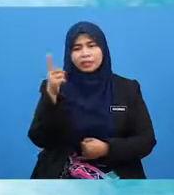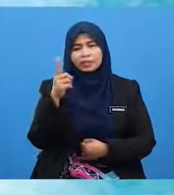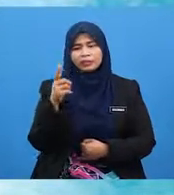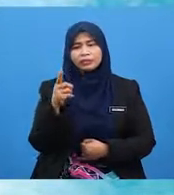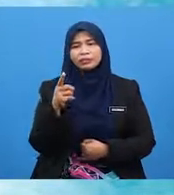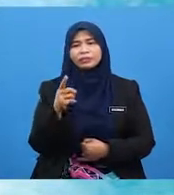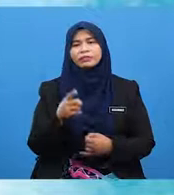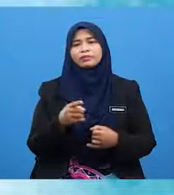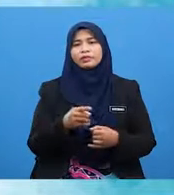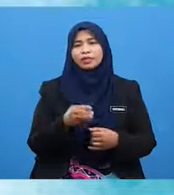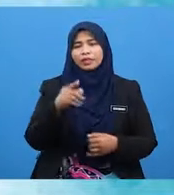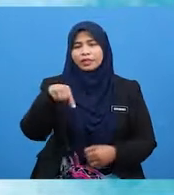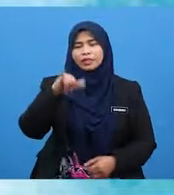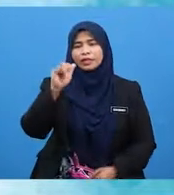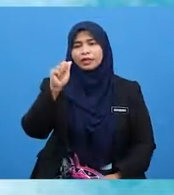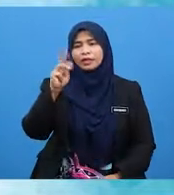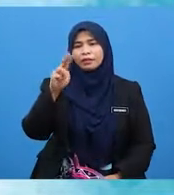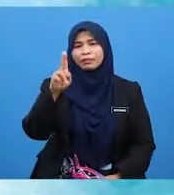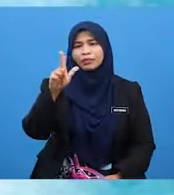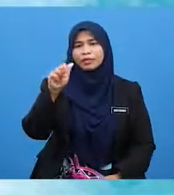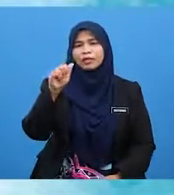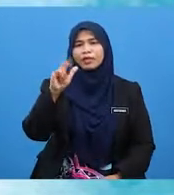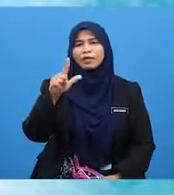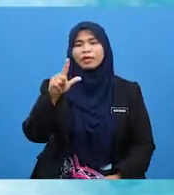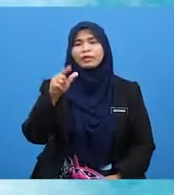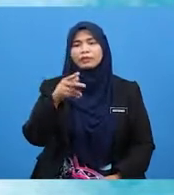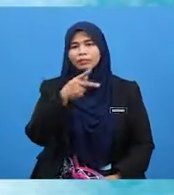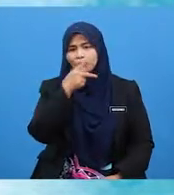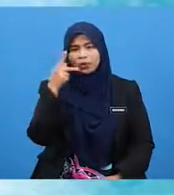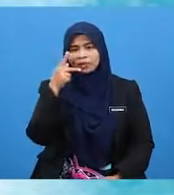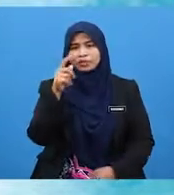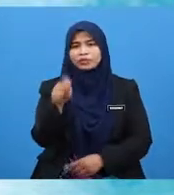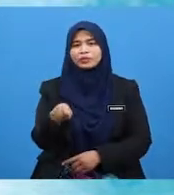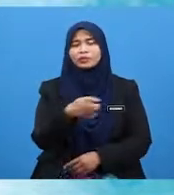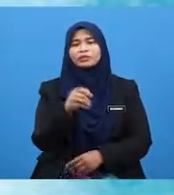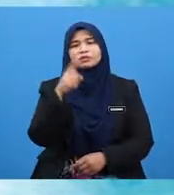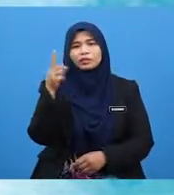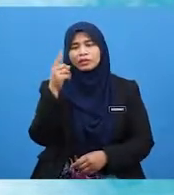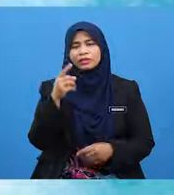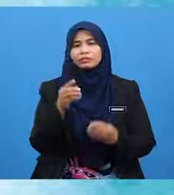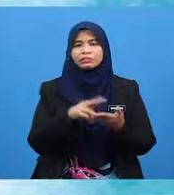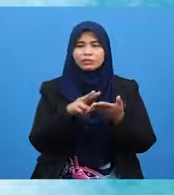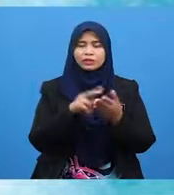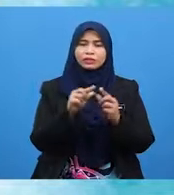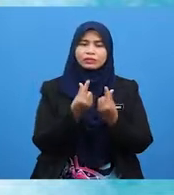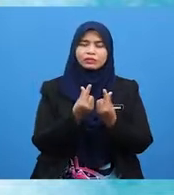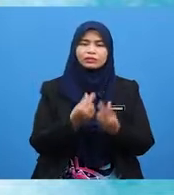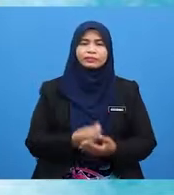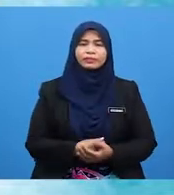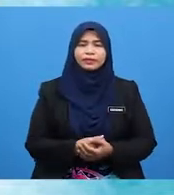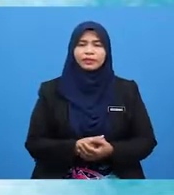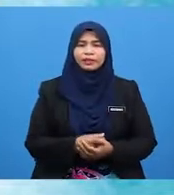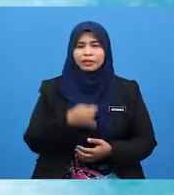melazimi amalan qiyamul lail, berpuasa sunat dan sering khatam Al-Quran. Imam